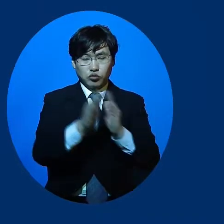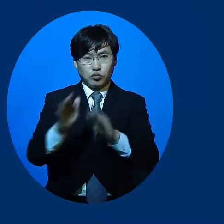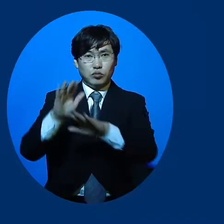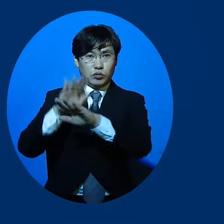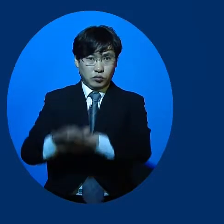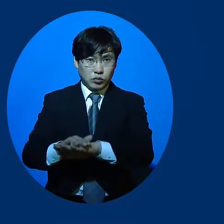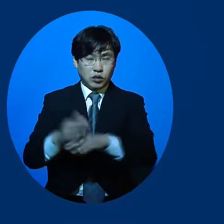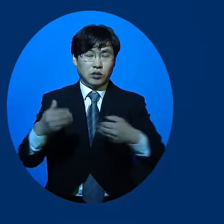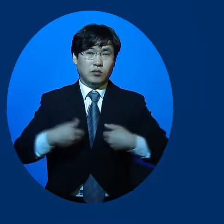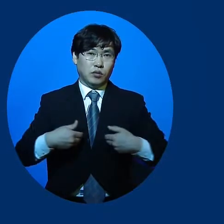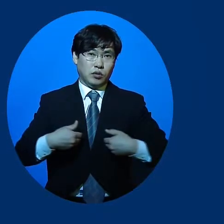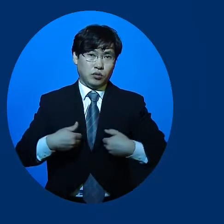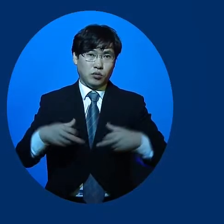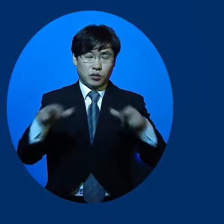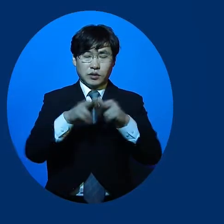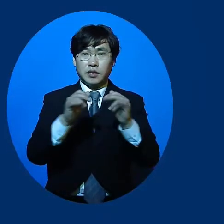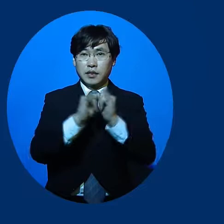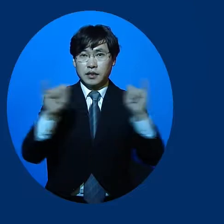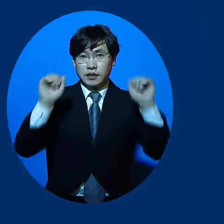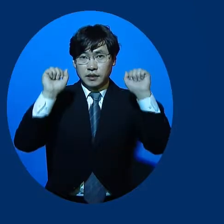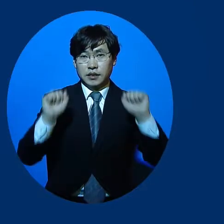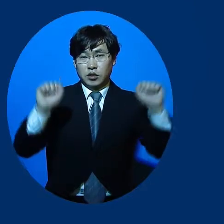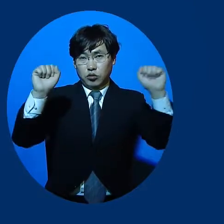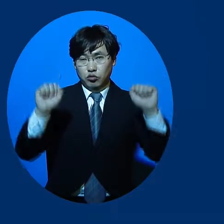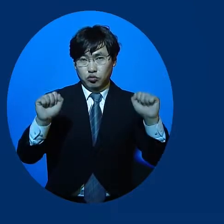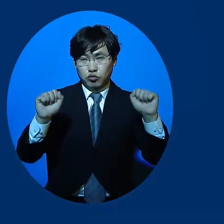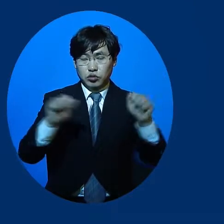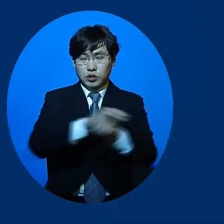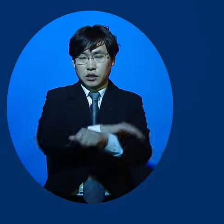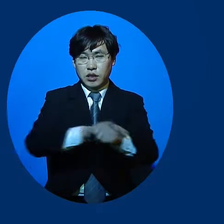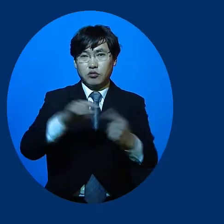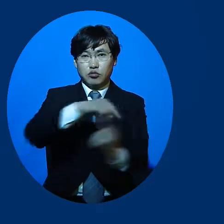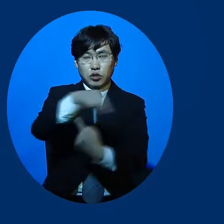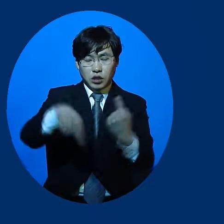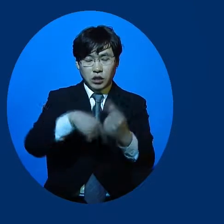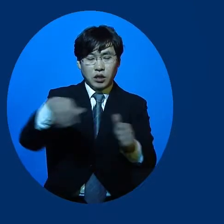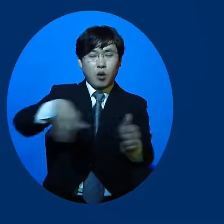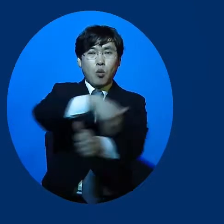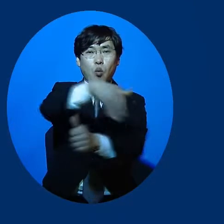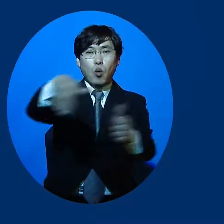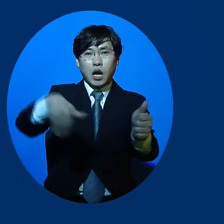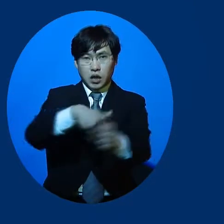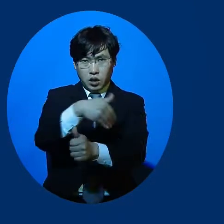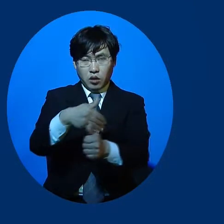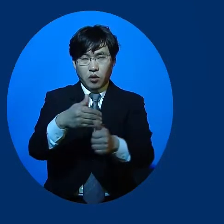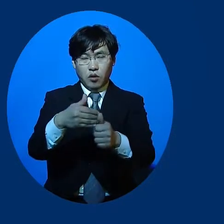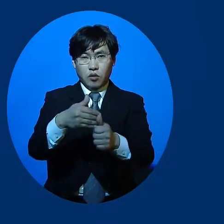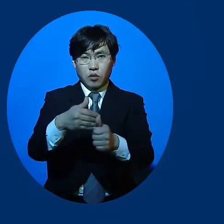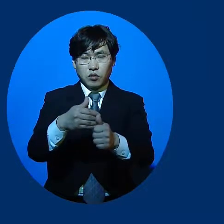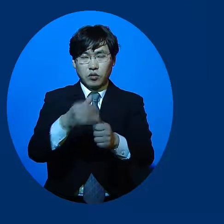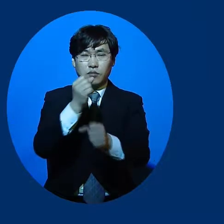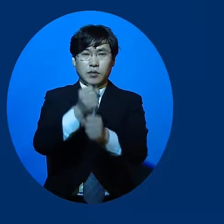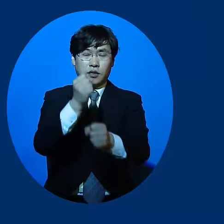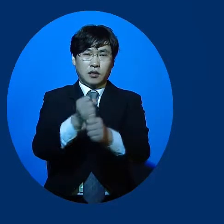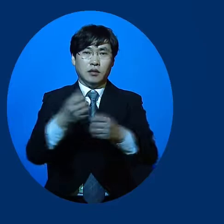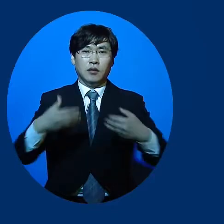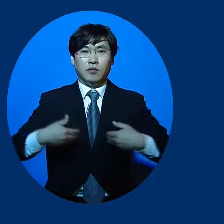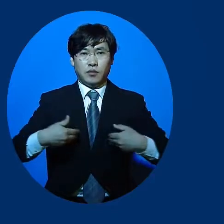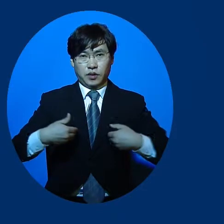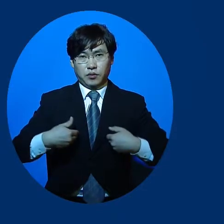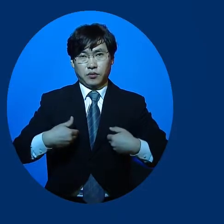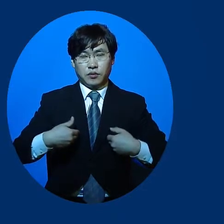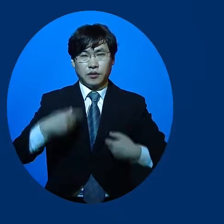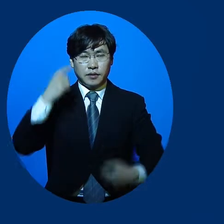등 장애인 체육을 효과적으로 운영할 수 있는 환경이 조성되어야 할 것으로